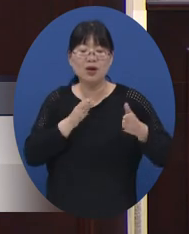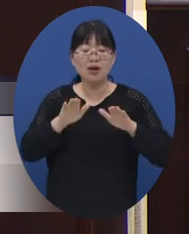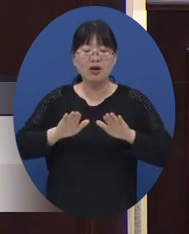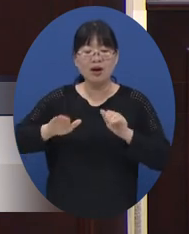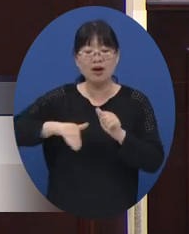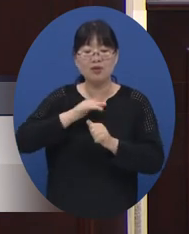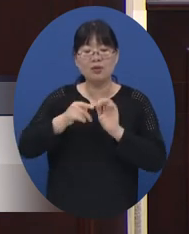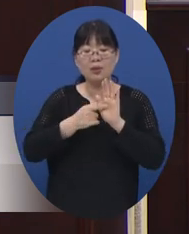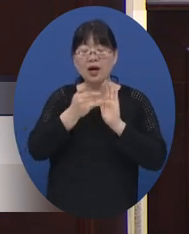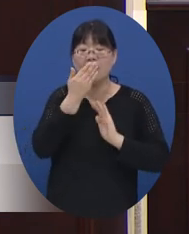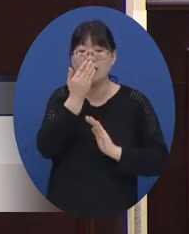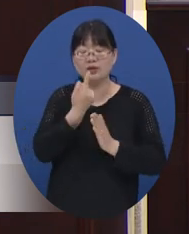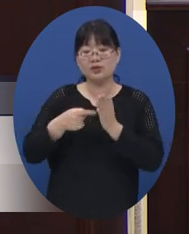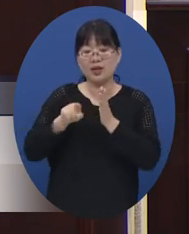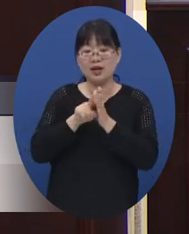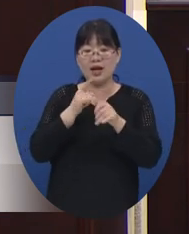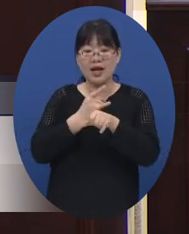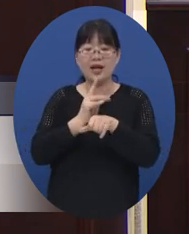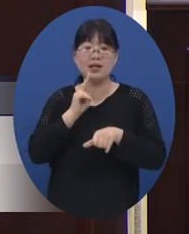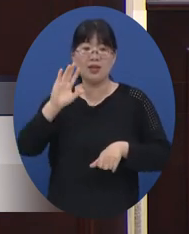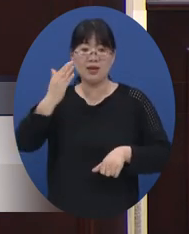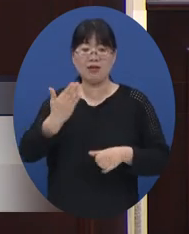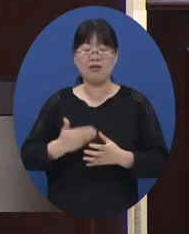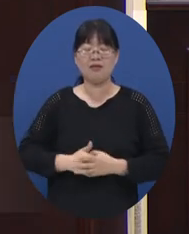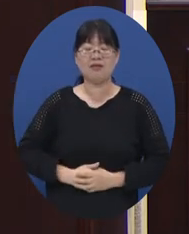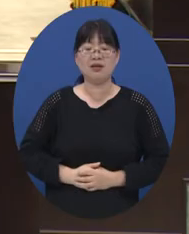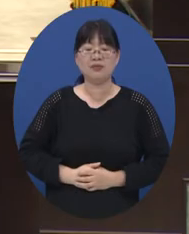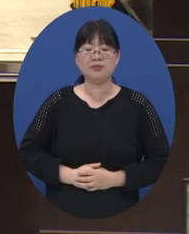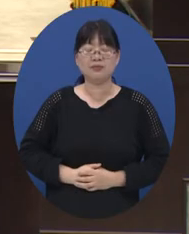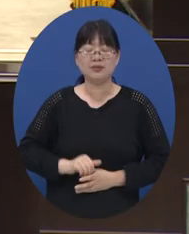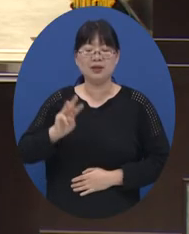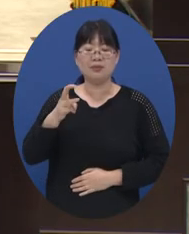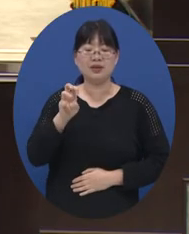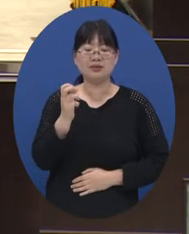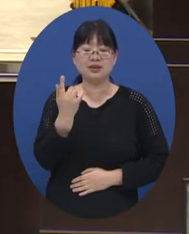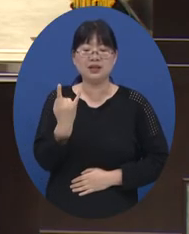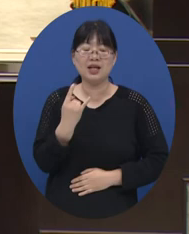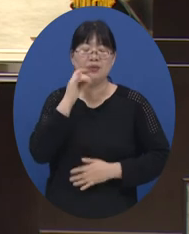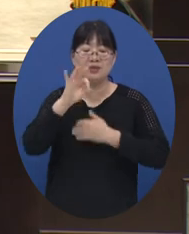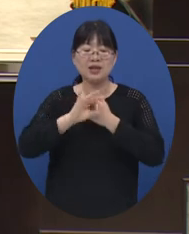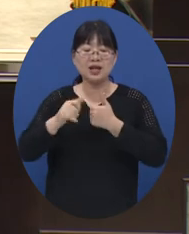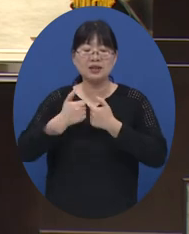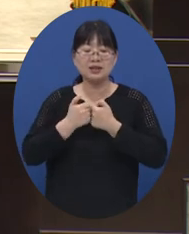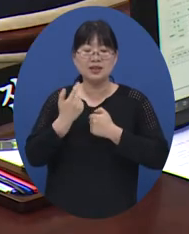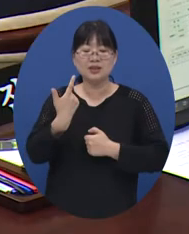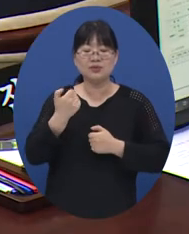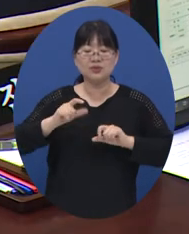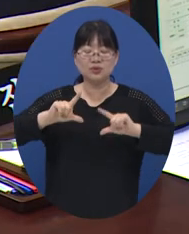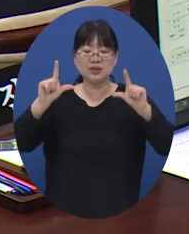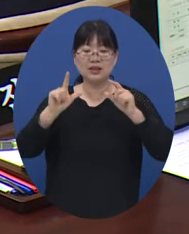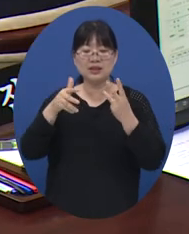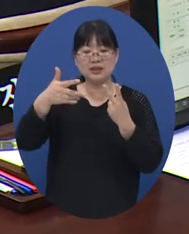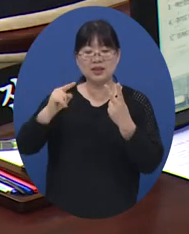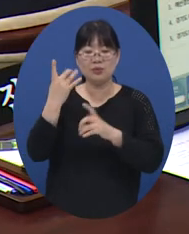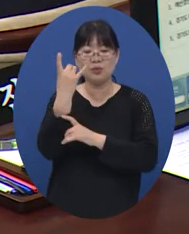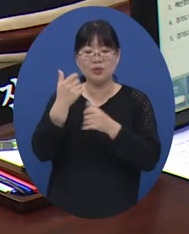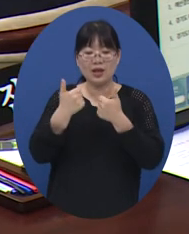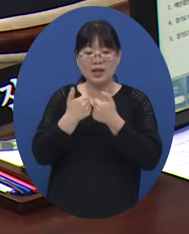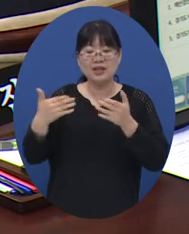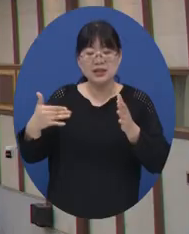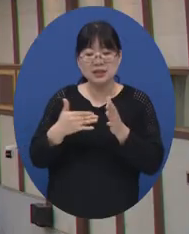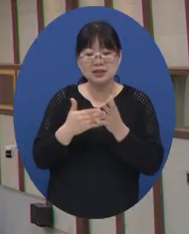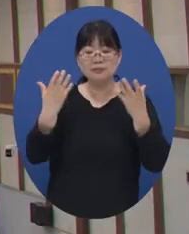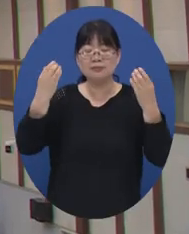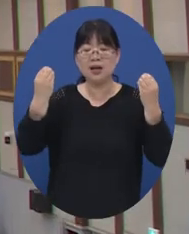경기도 현실이 빠는 걸 수 있게 해야 합니다 제 337회 임시 메 는 오는 16일 2차 본회의를 끝으로